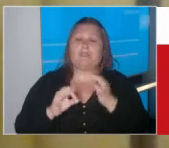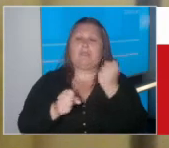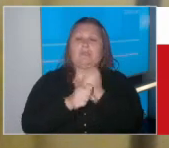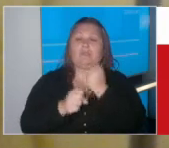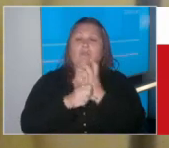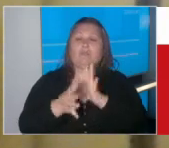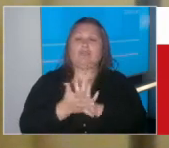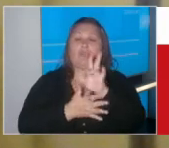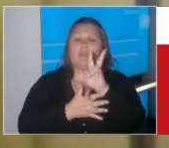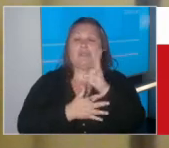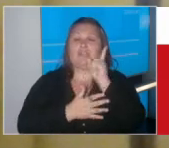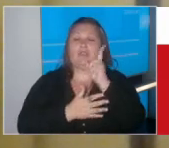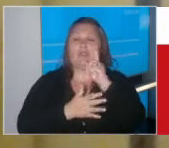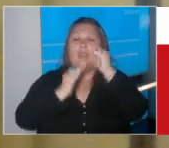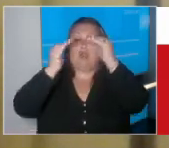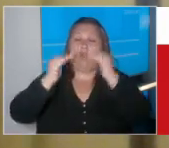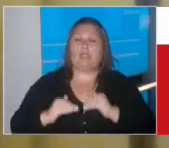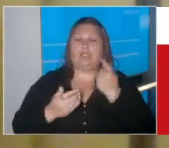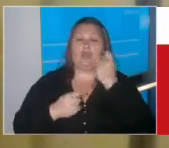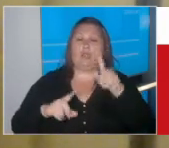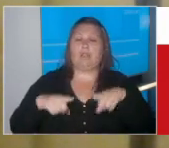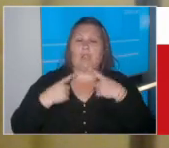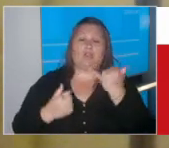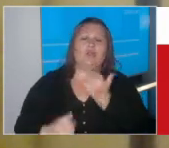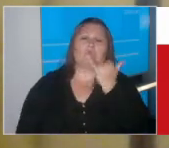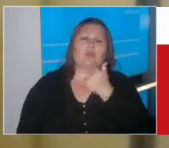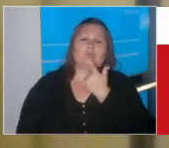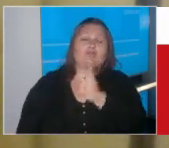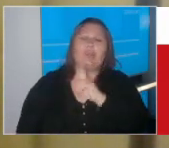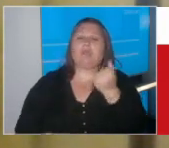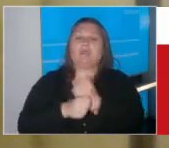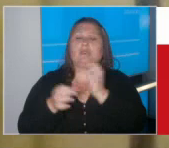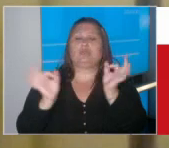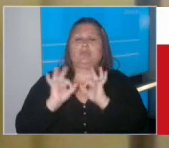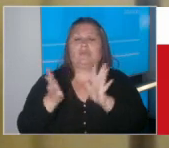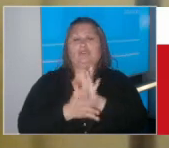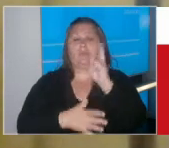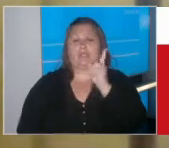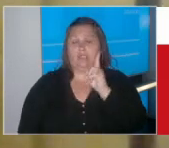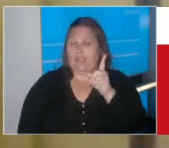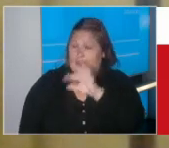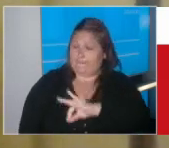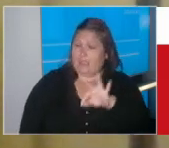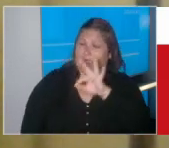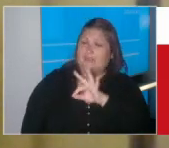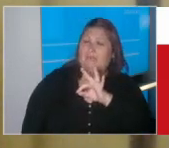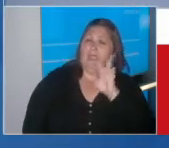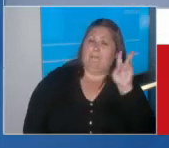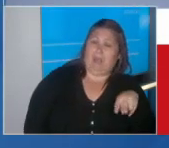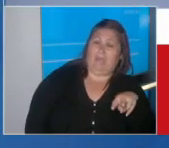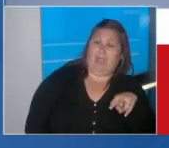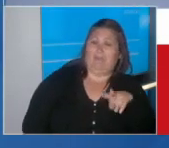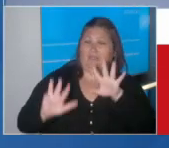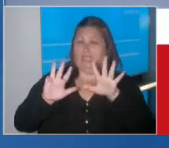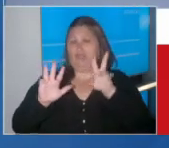ב-12 שנים להורדת יוקר המחיה. כל הזמן אומרים, לא עשיתם כלום 12 שנה, אז כן תראי, היה... תראי, בין 2009